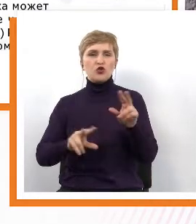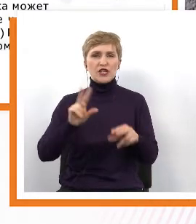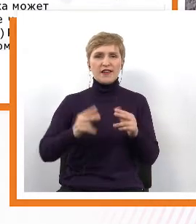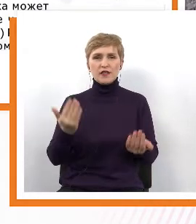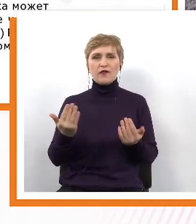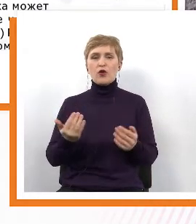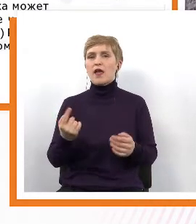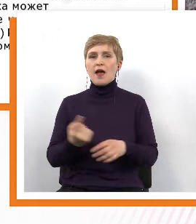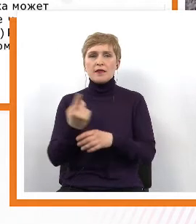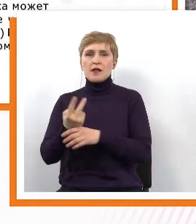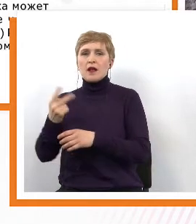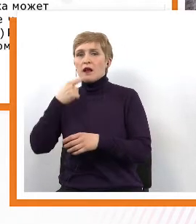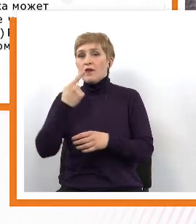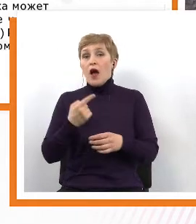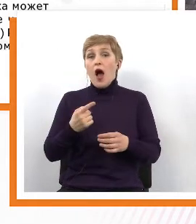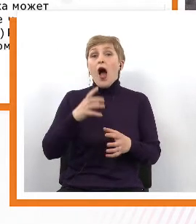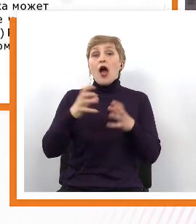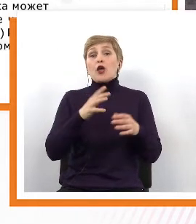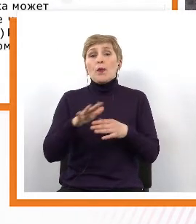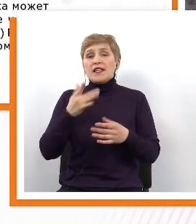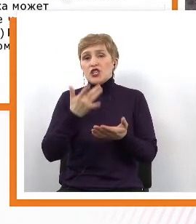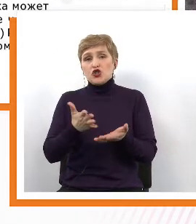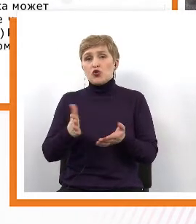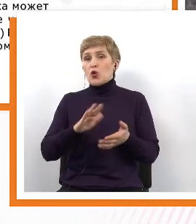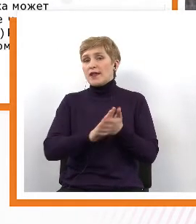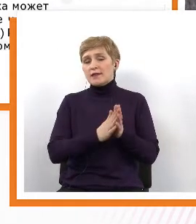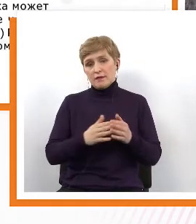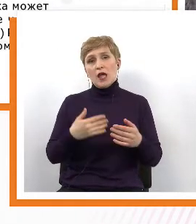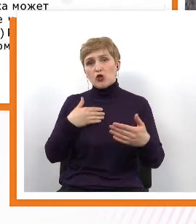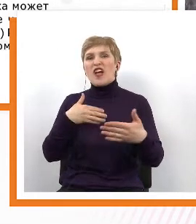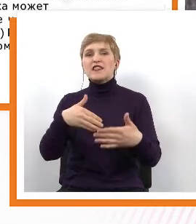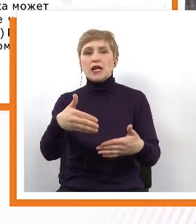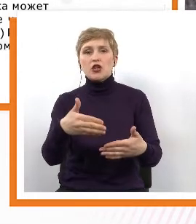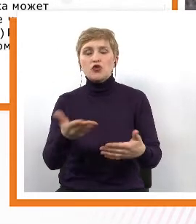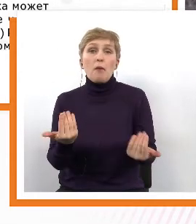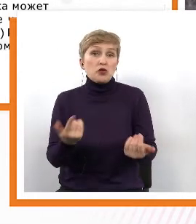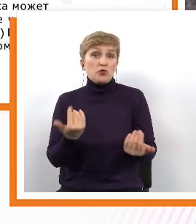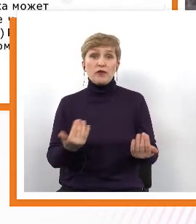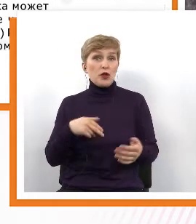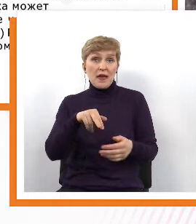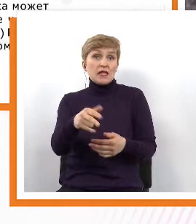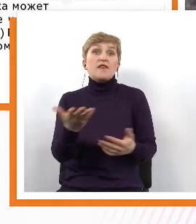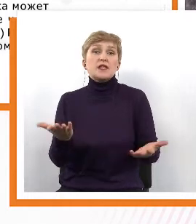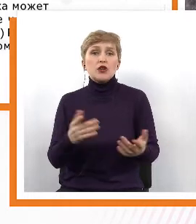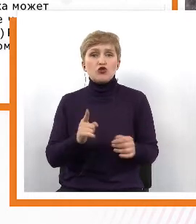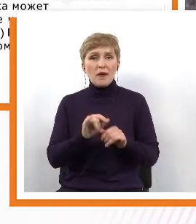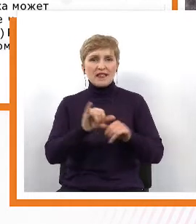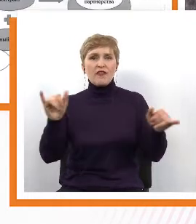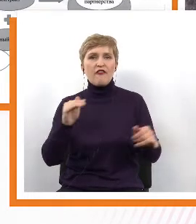уже неоднократно говорили, геополитическую ситуацию, идет навстречу. Почему бы не пойти навстречу сегодня для того, чтобы развивать ФЦК?